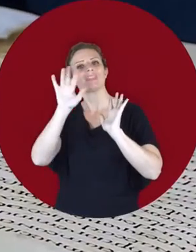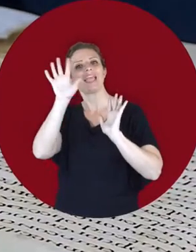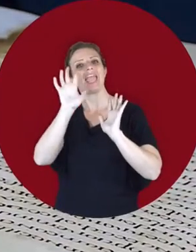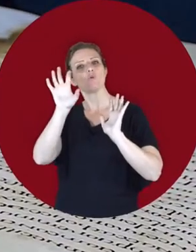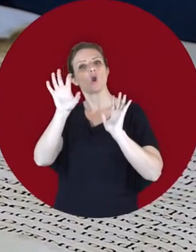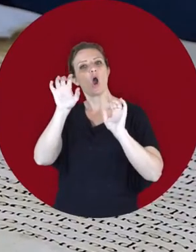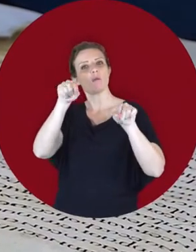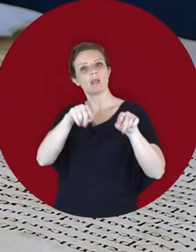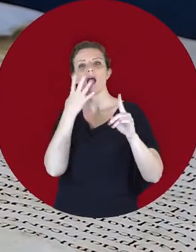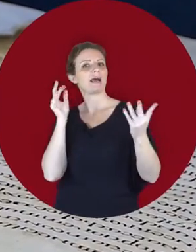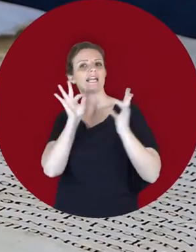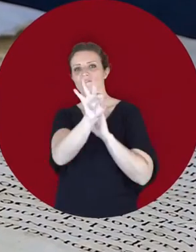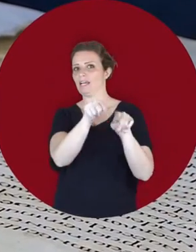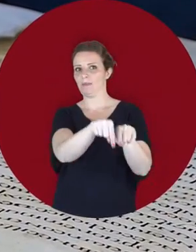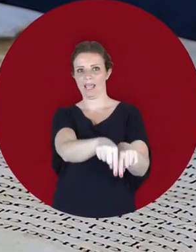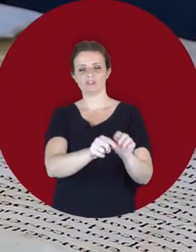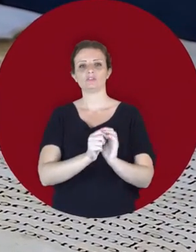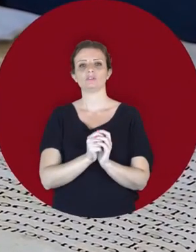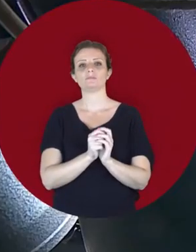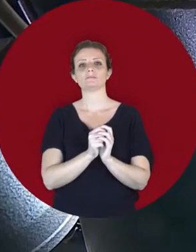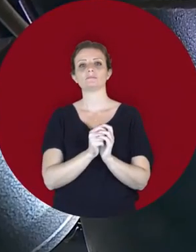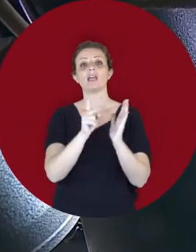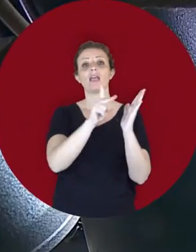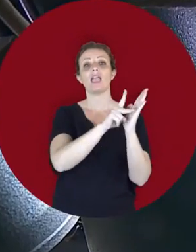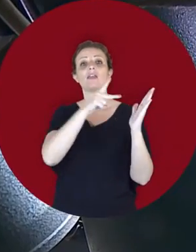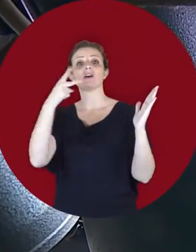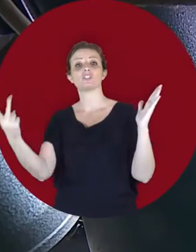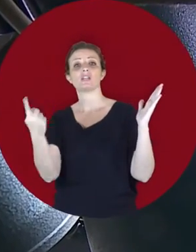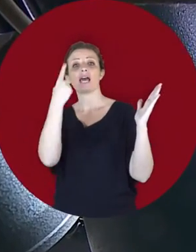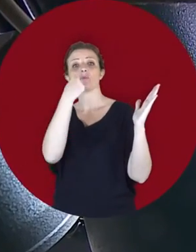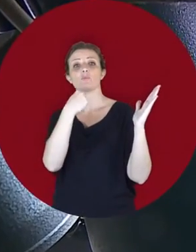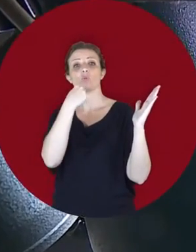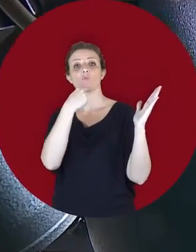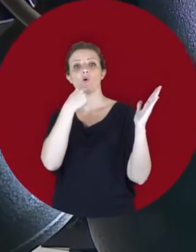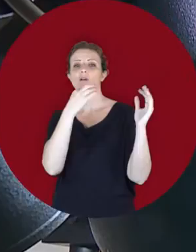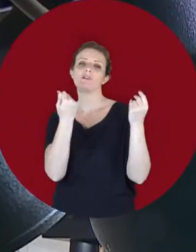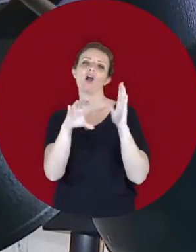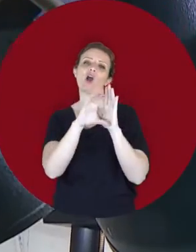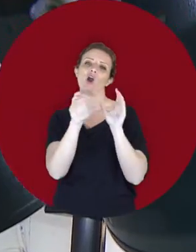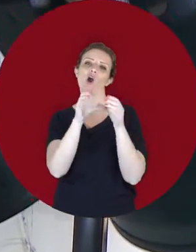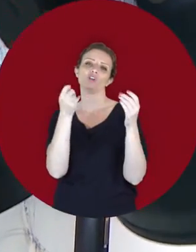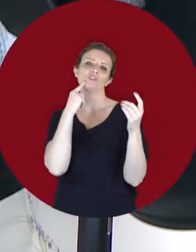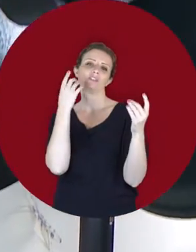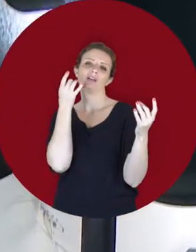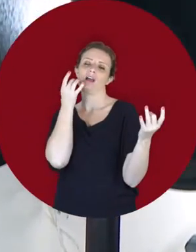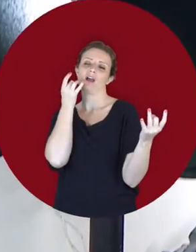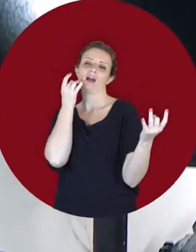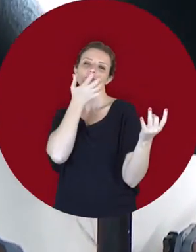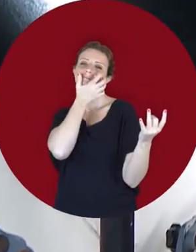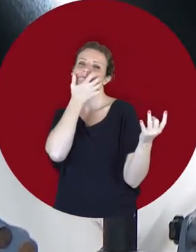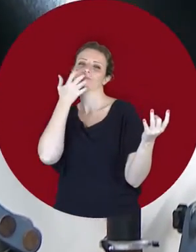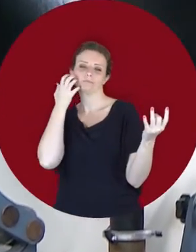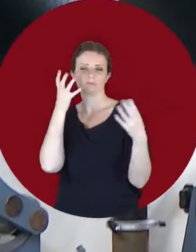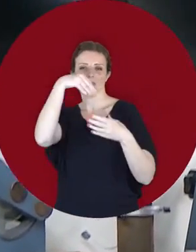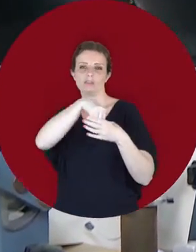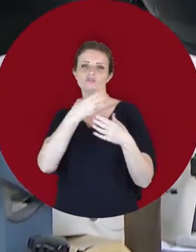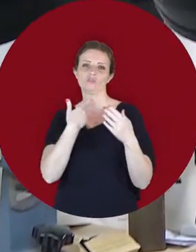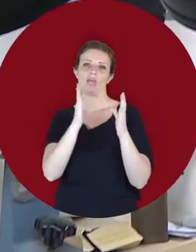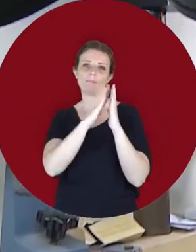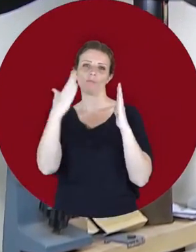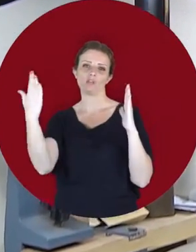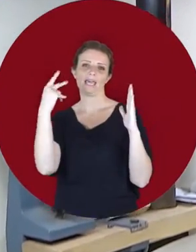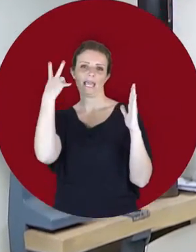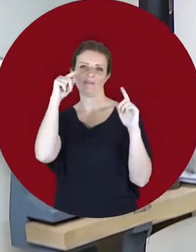e tra le più pregiate del mondo culturale europeo. L'Evangeliarium Purpureum, uno dei codici più pregiati posseduti